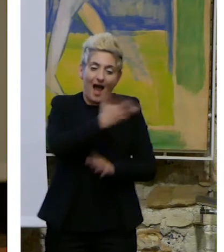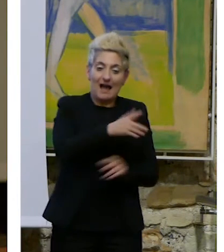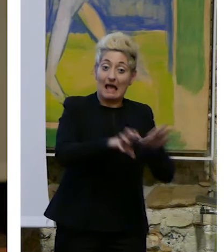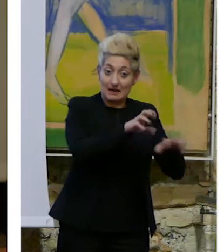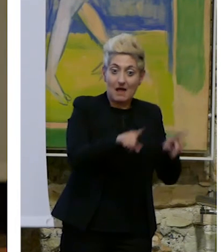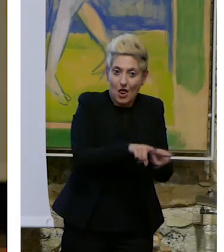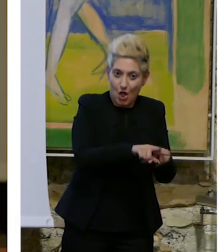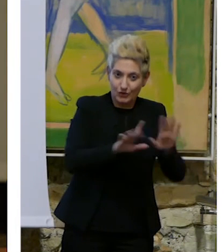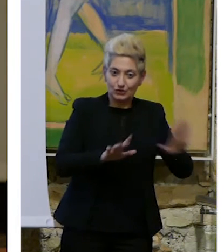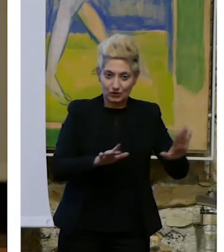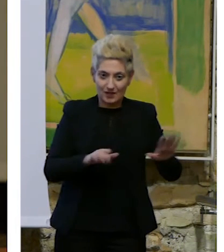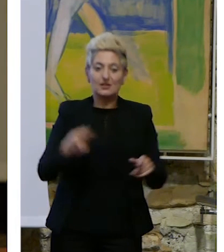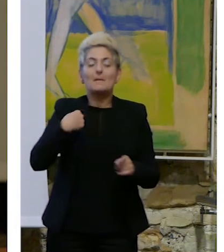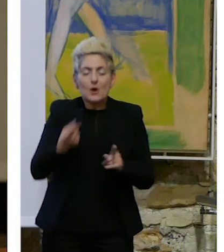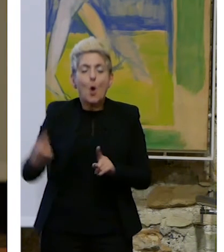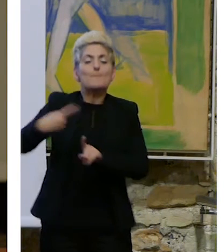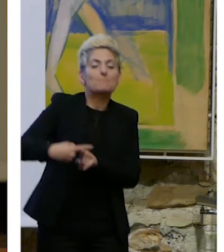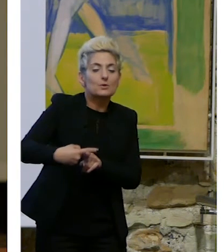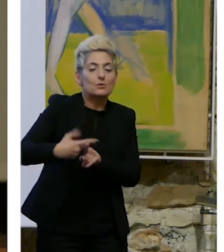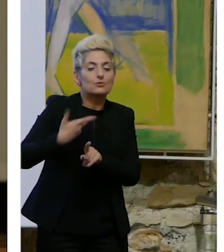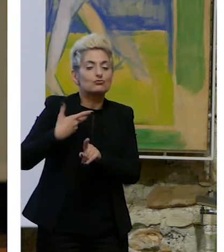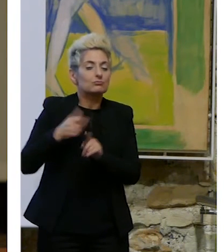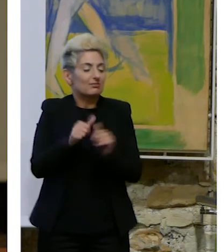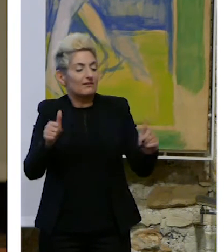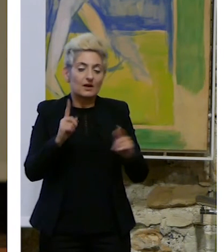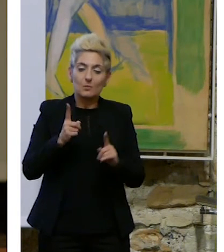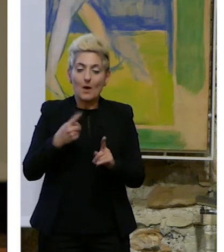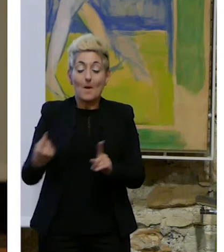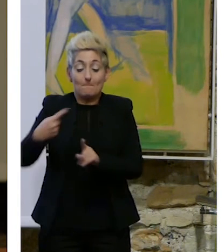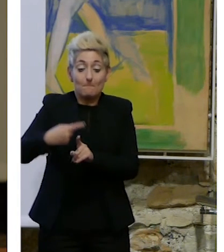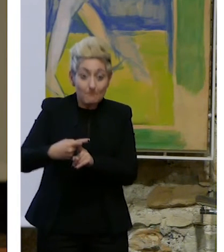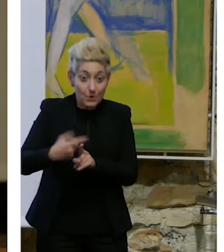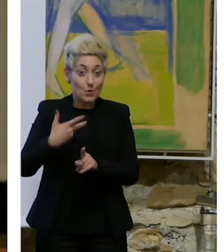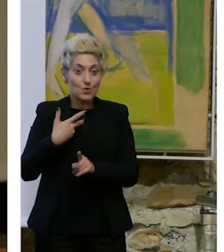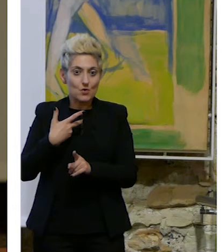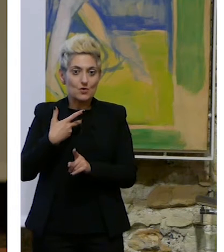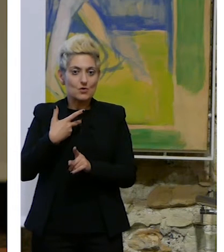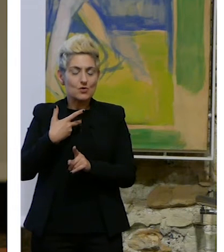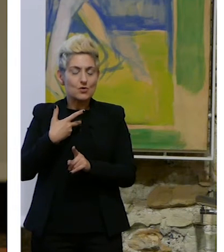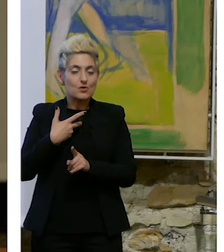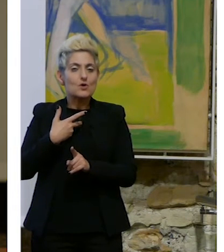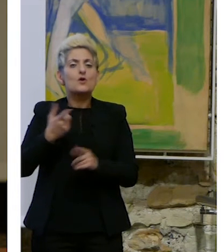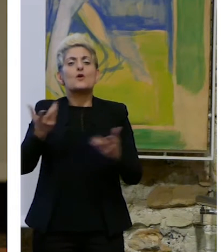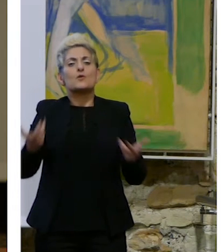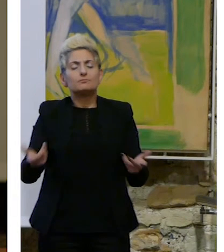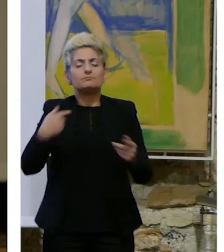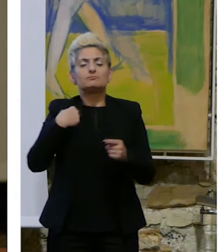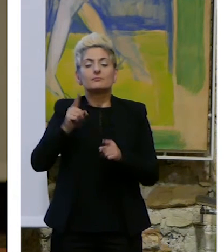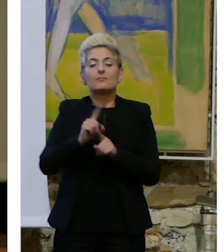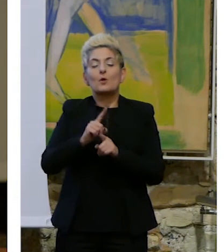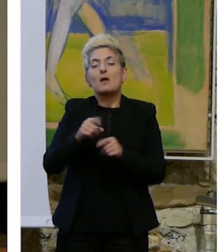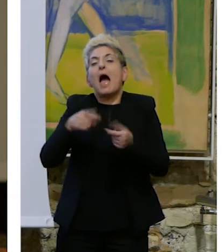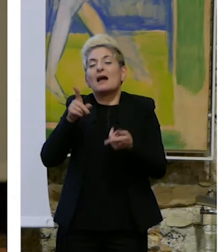più questo fenomeno formidabile che è alla radice, anche per chi ci crede, della nostra